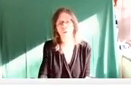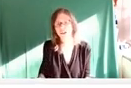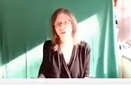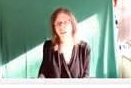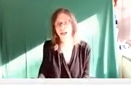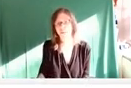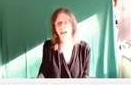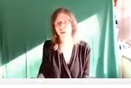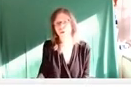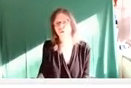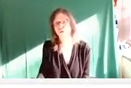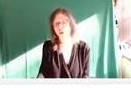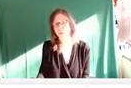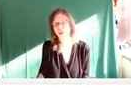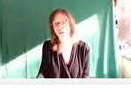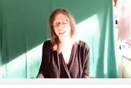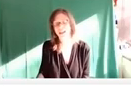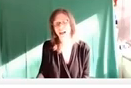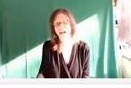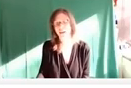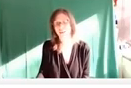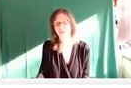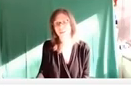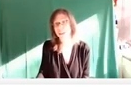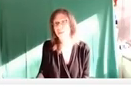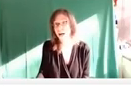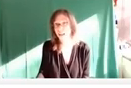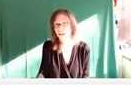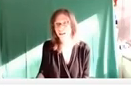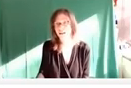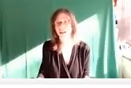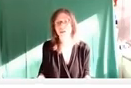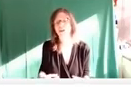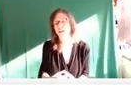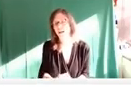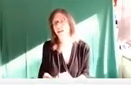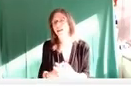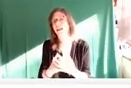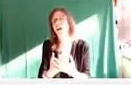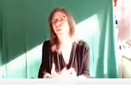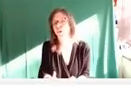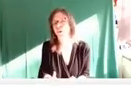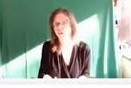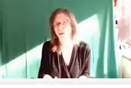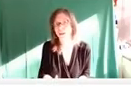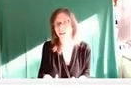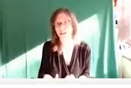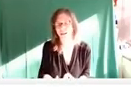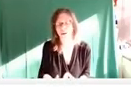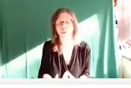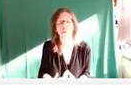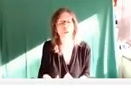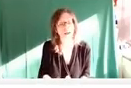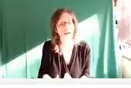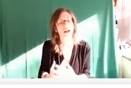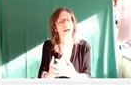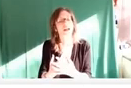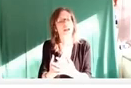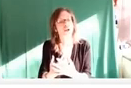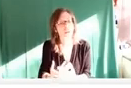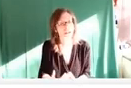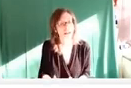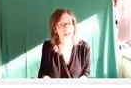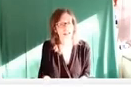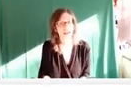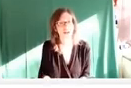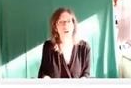Mais on dit généralement que, le critère minimal, ça devrait être la reproductibilité. C'est qu'au moins,